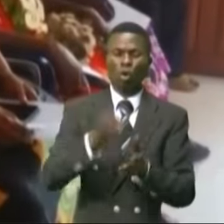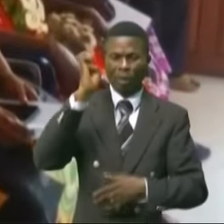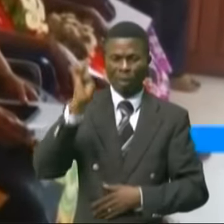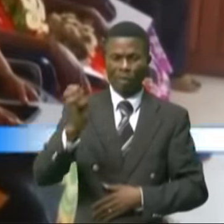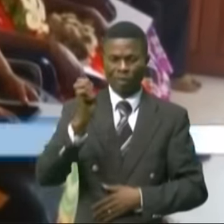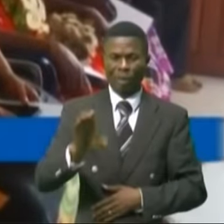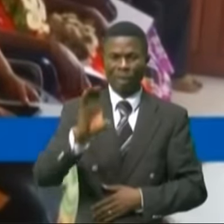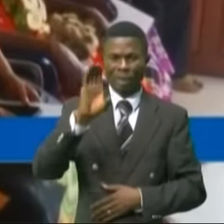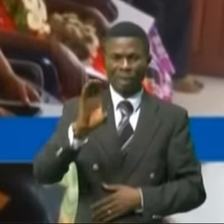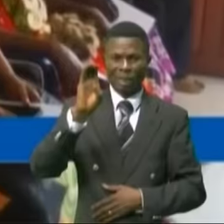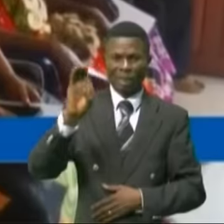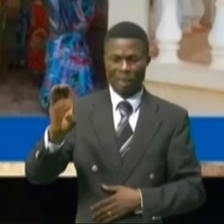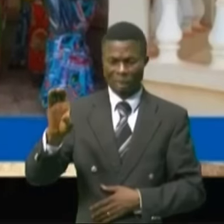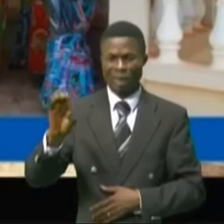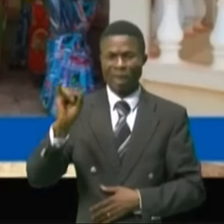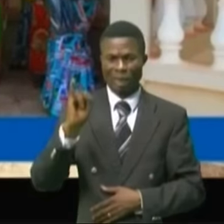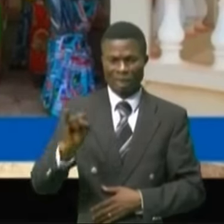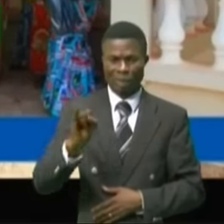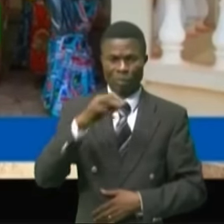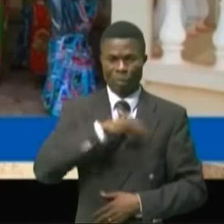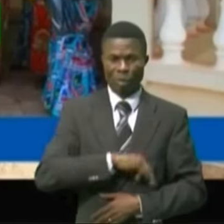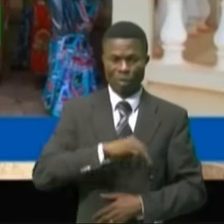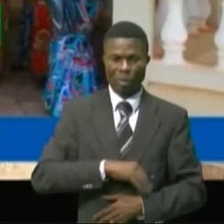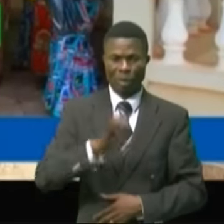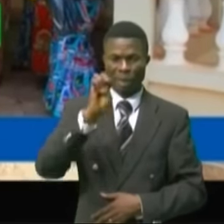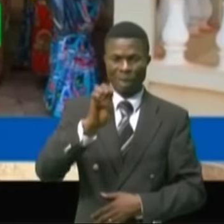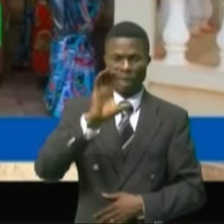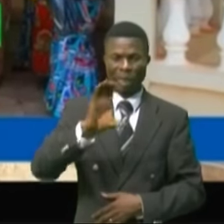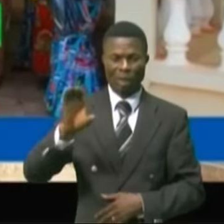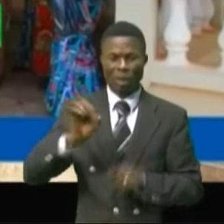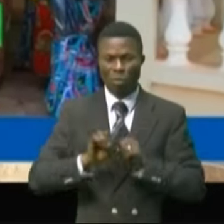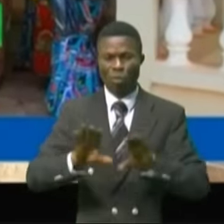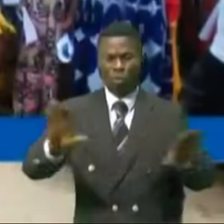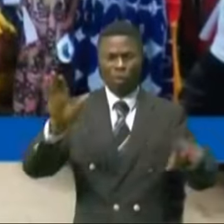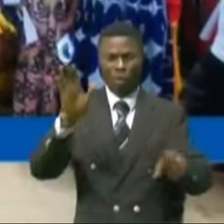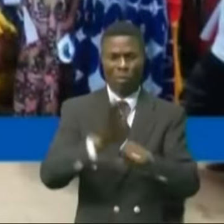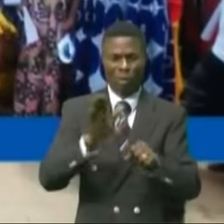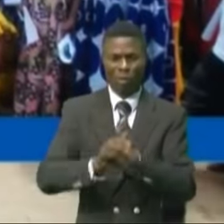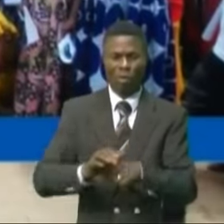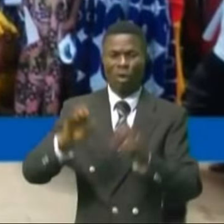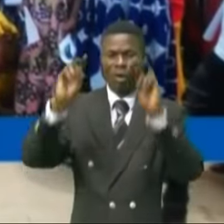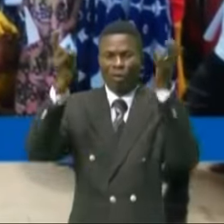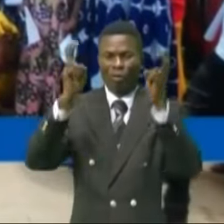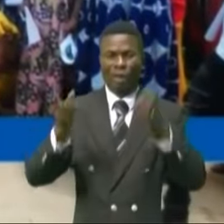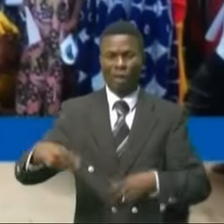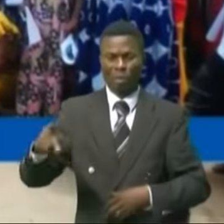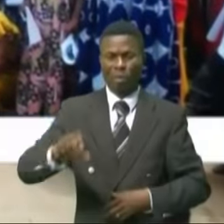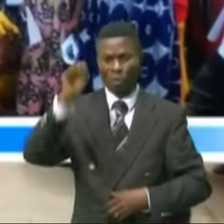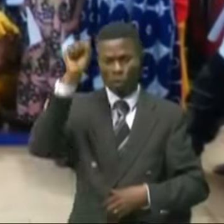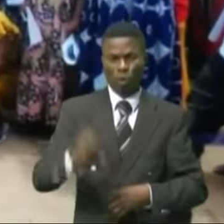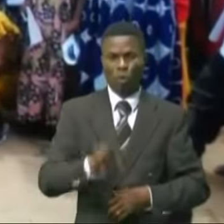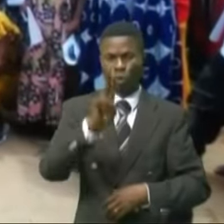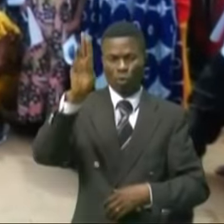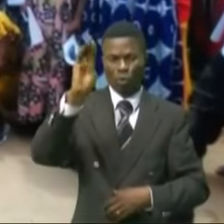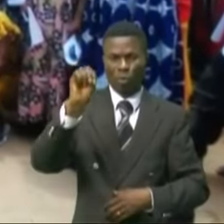CCU. A noter que cette mission de l'ECC s'est étendue dans plusieurs cités de la province du Sud